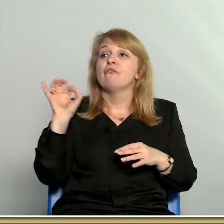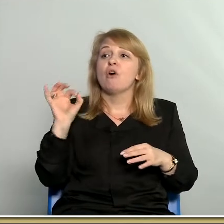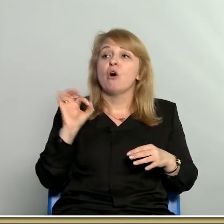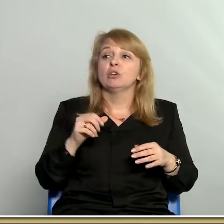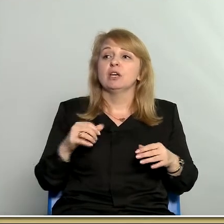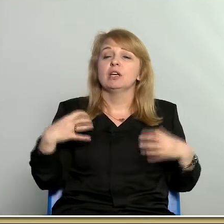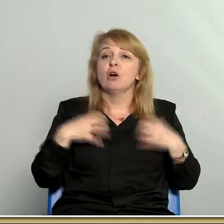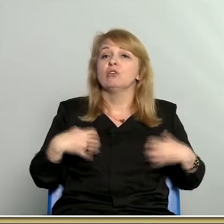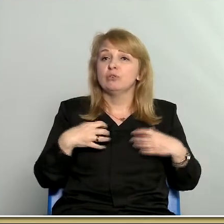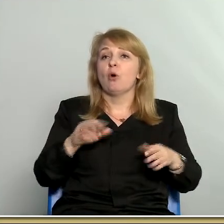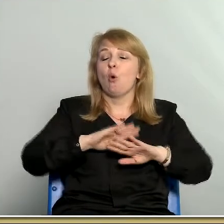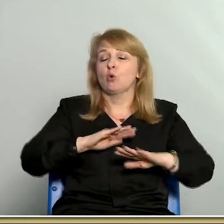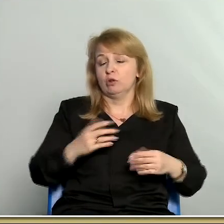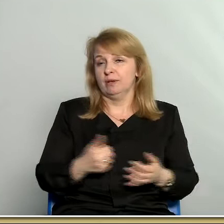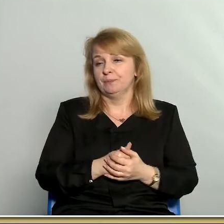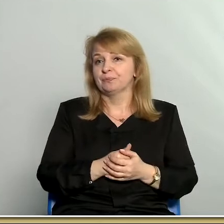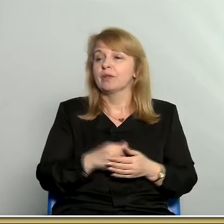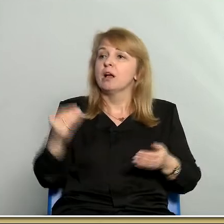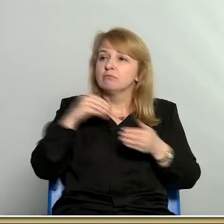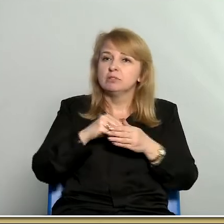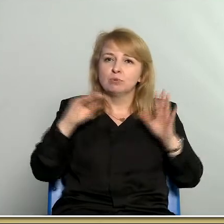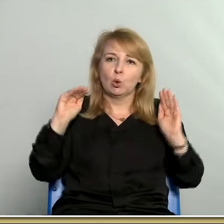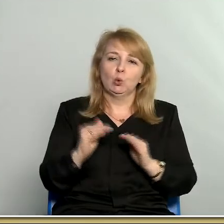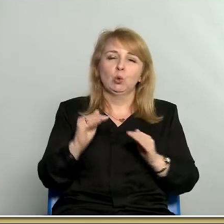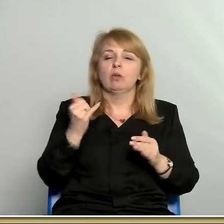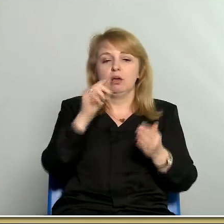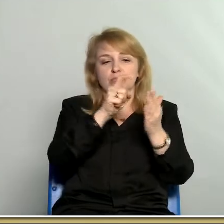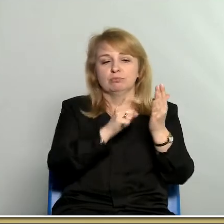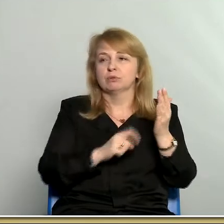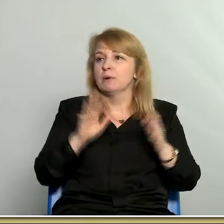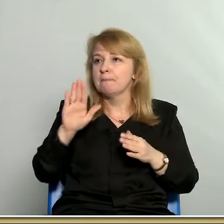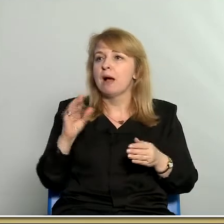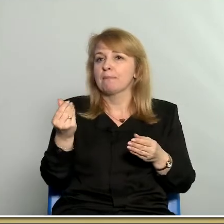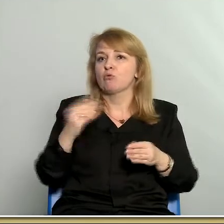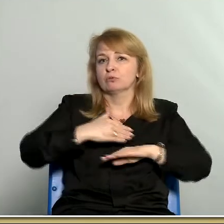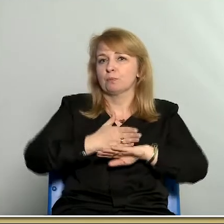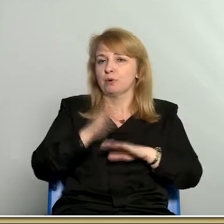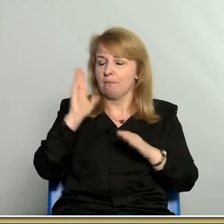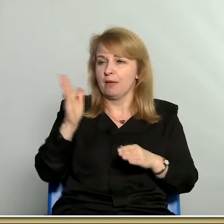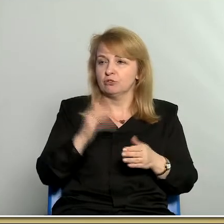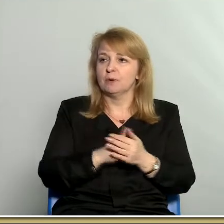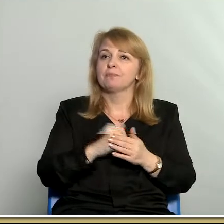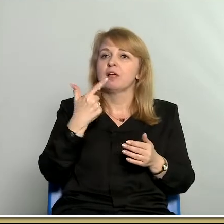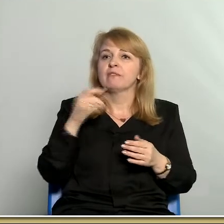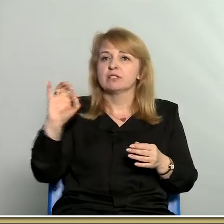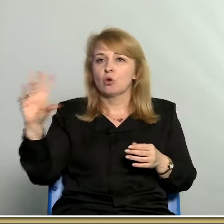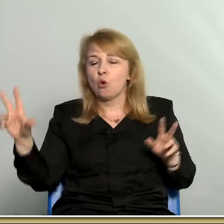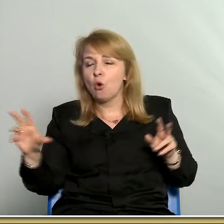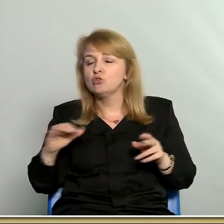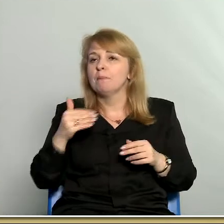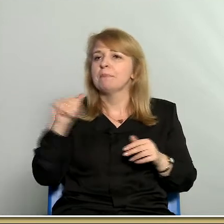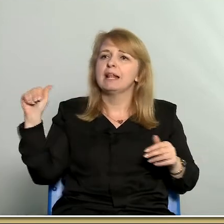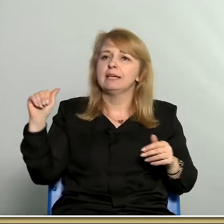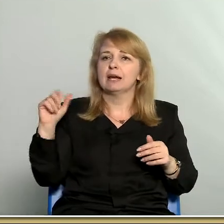czyli powtórzenie w skrócie wszystkich priorytetów, które mamy z przypisaniem środków finansowych 2,08 miliarda euro